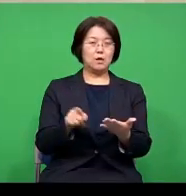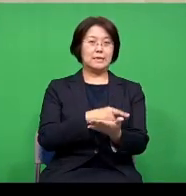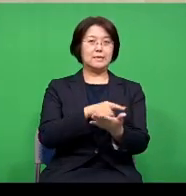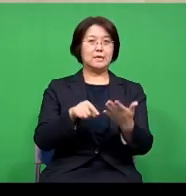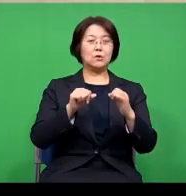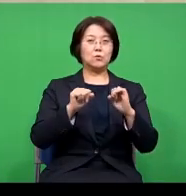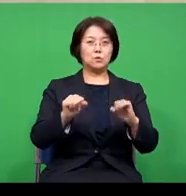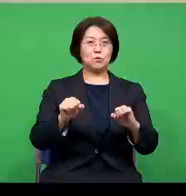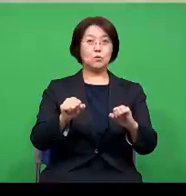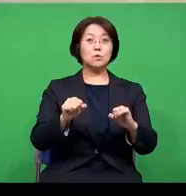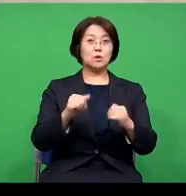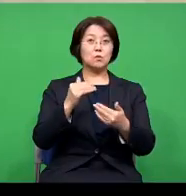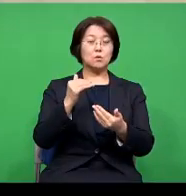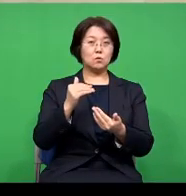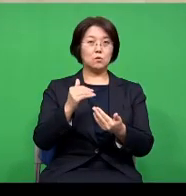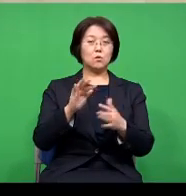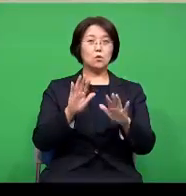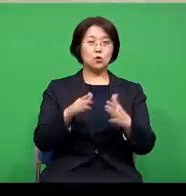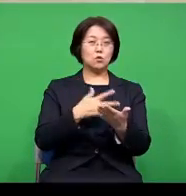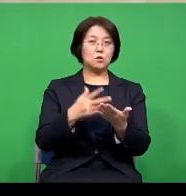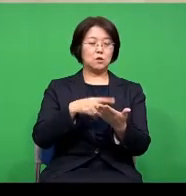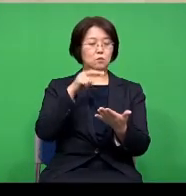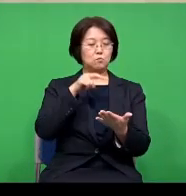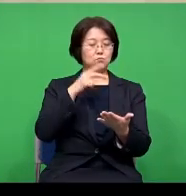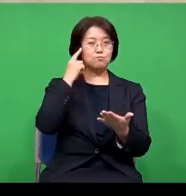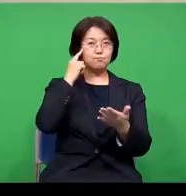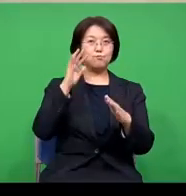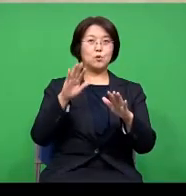かなということを補正の資料を見て思ったんですけども、